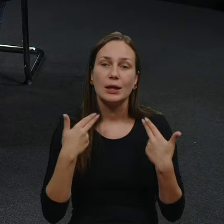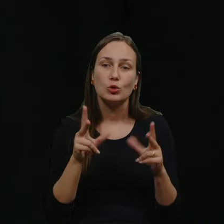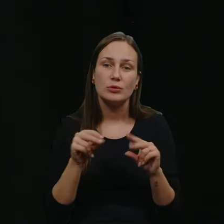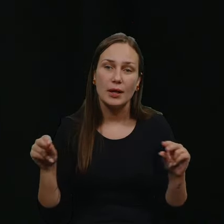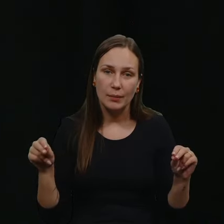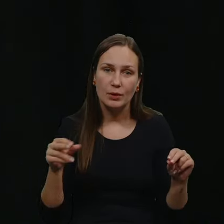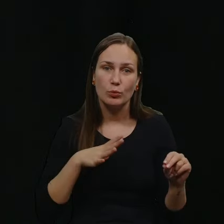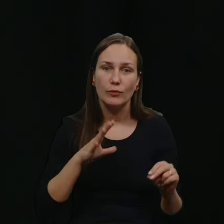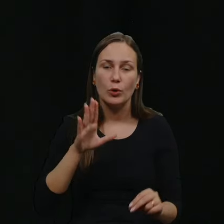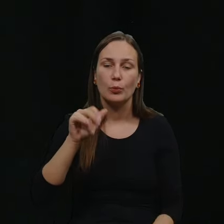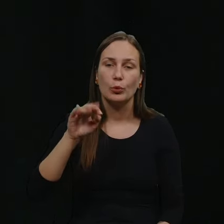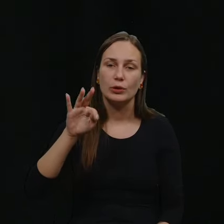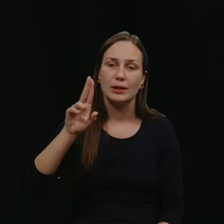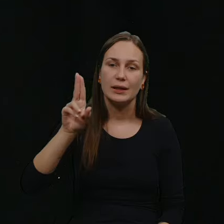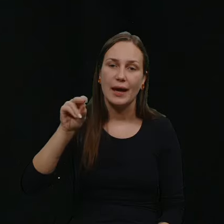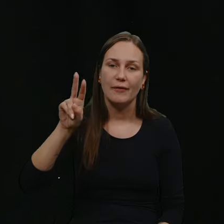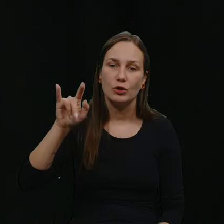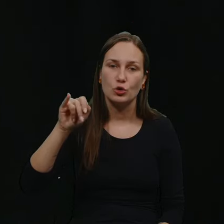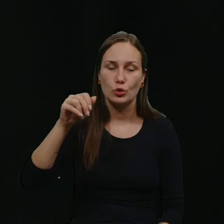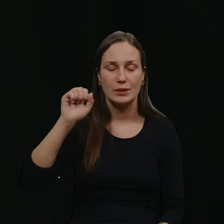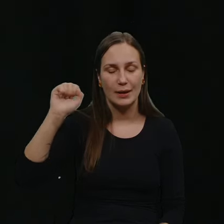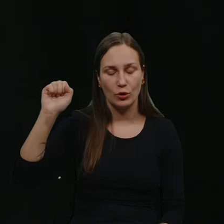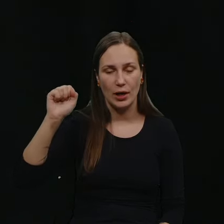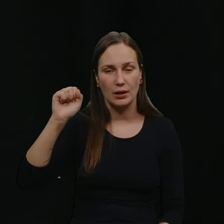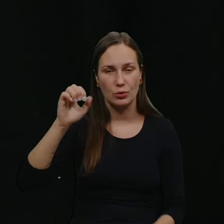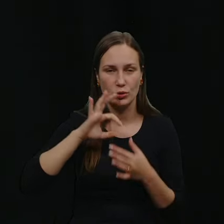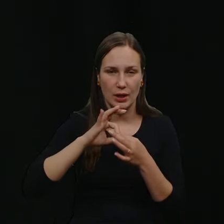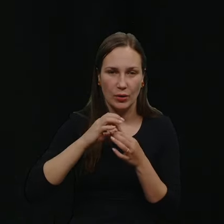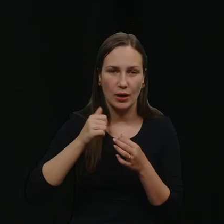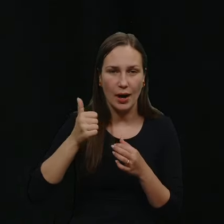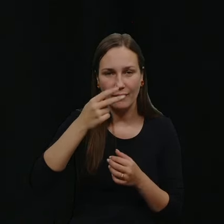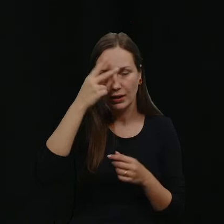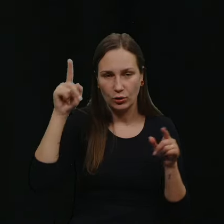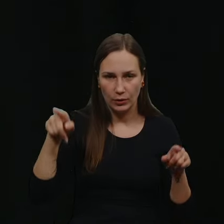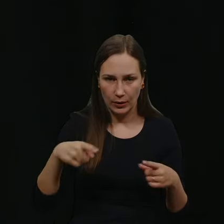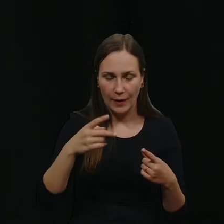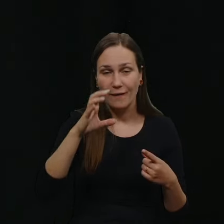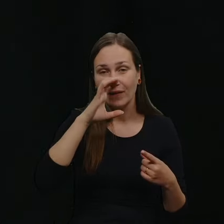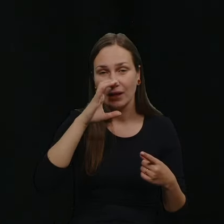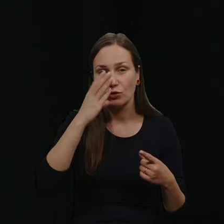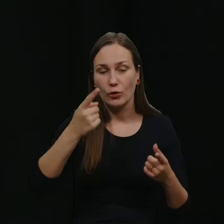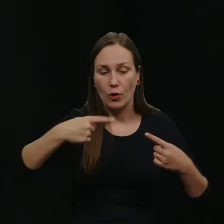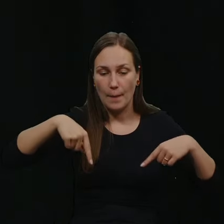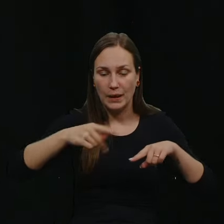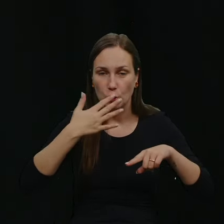Tai buvo Algirdas Butkevičius, Demokratų sąjungos vardan Lietuvos kandidatas Vilkaviškio